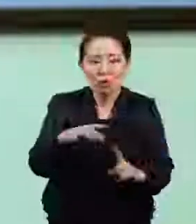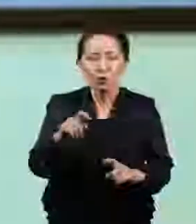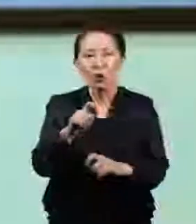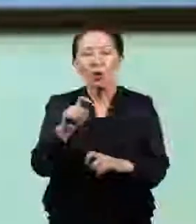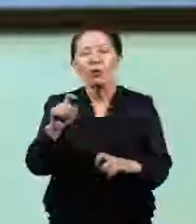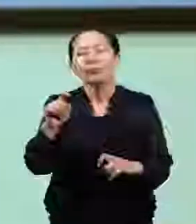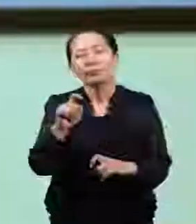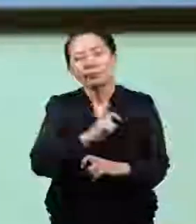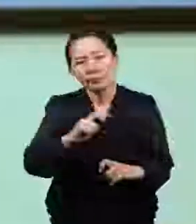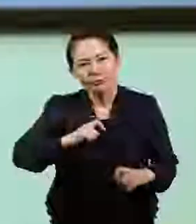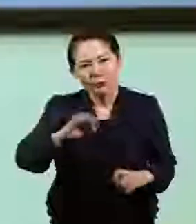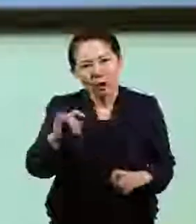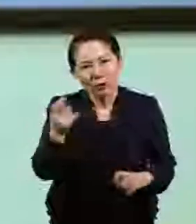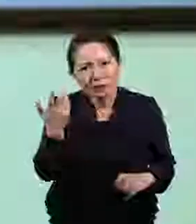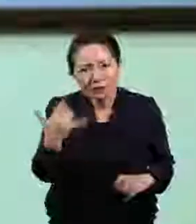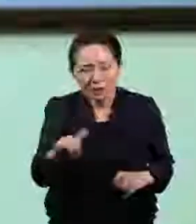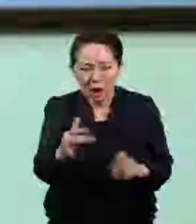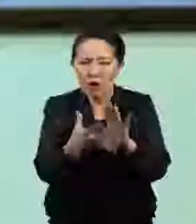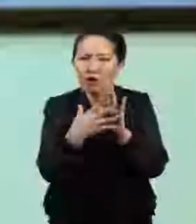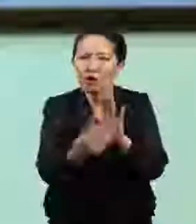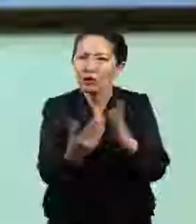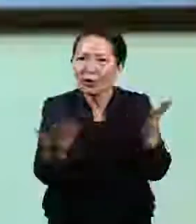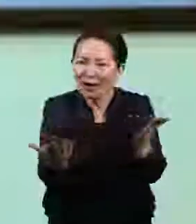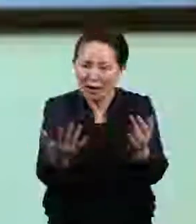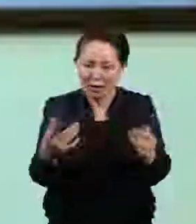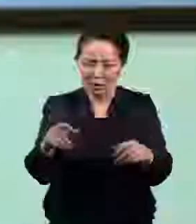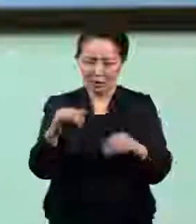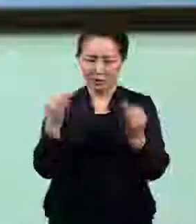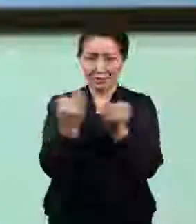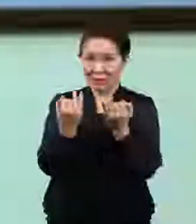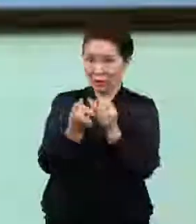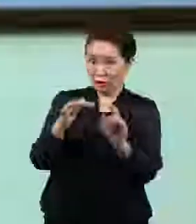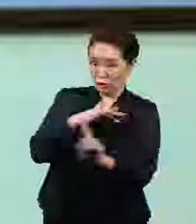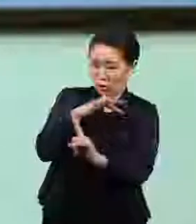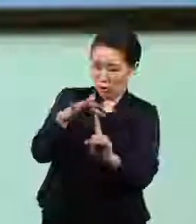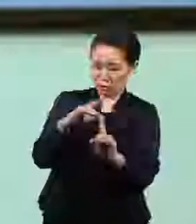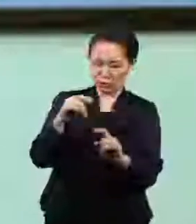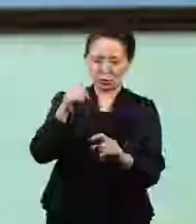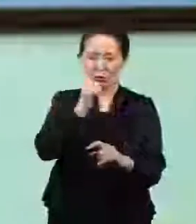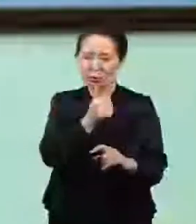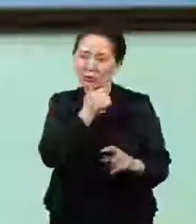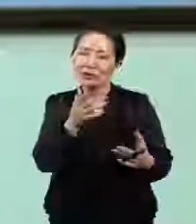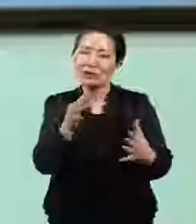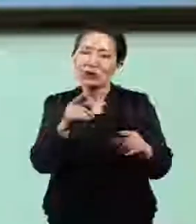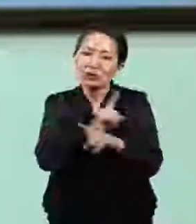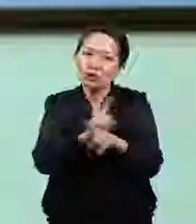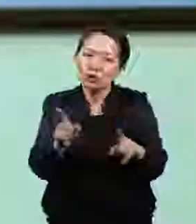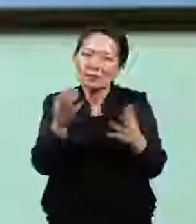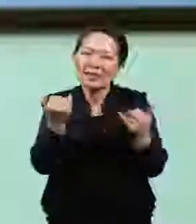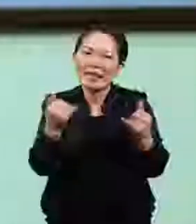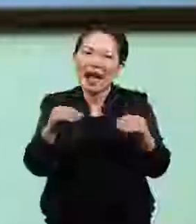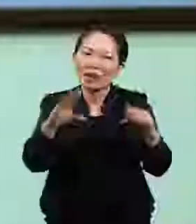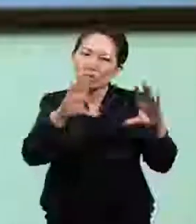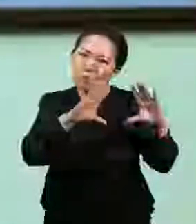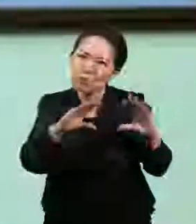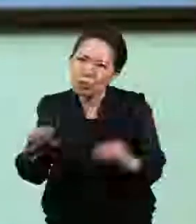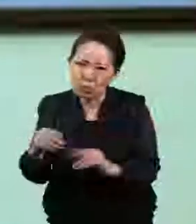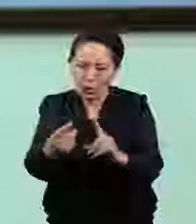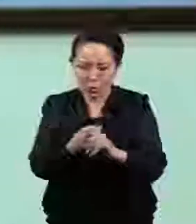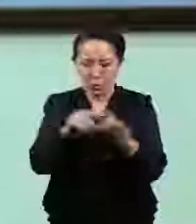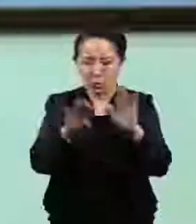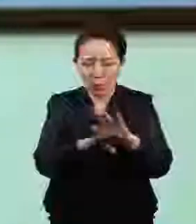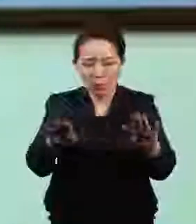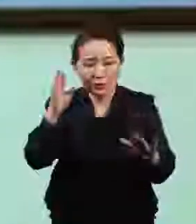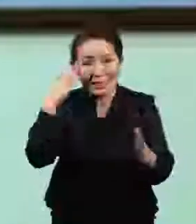ба нууцад хэрхэн нөлөөлж байгаа, захин орчинд хувийн орон зай нууцтай холбоотой зөрчлийг хэрхэн бууруулах талаар